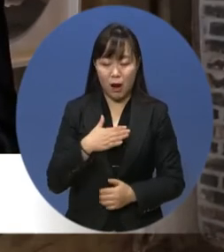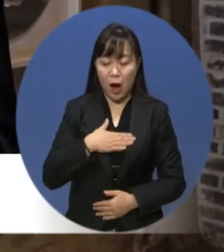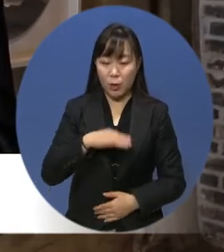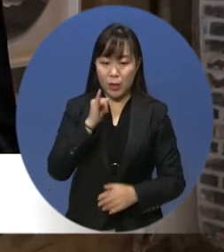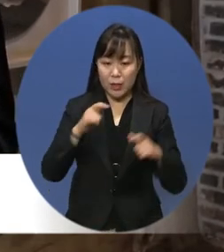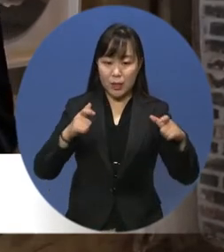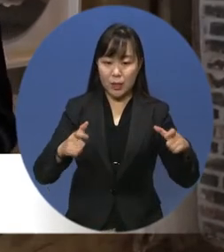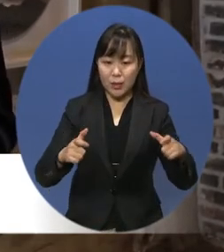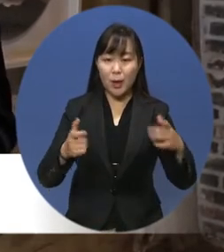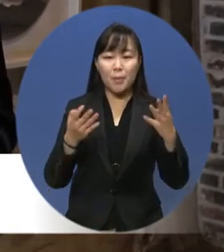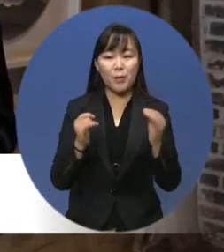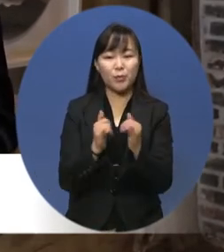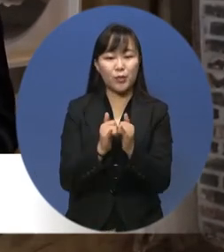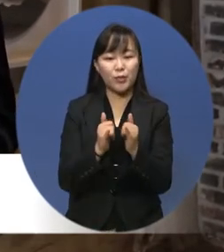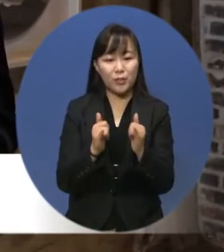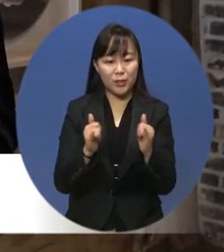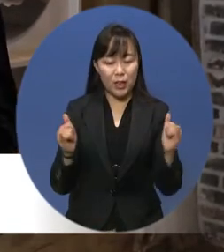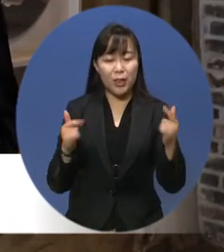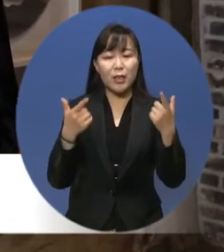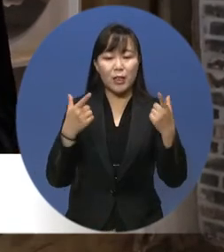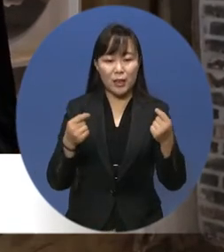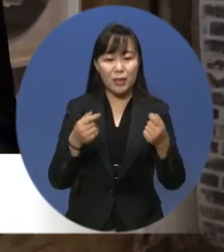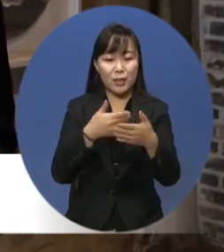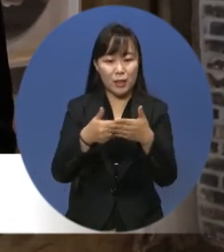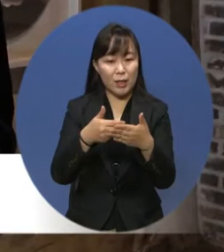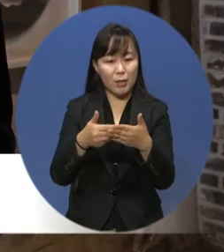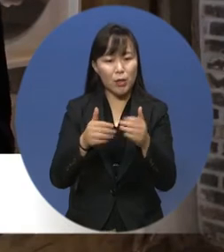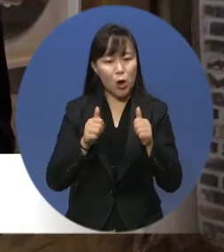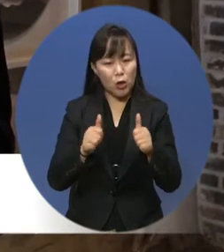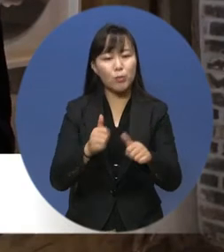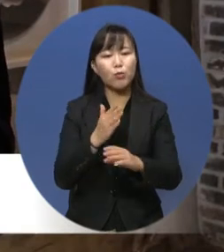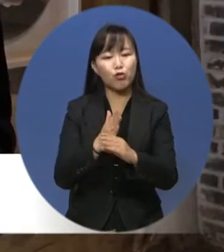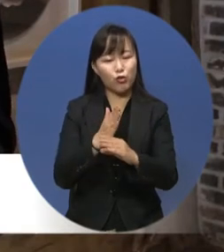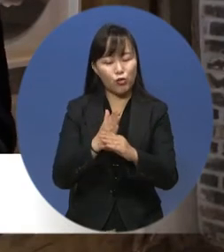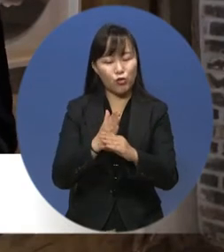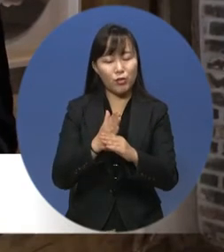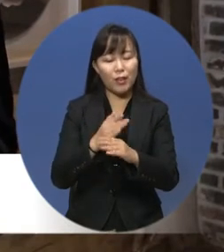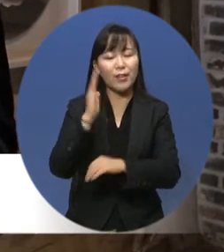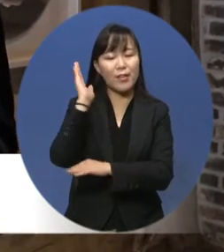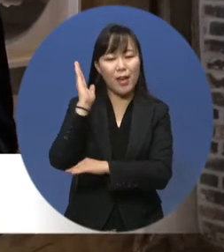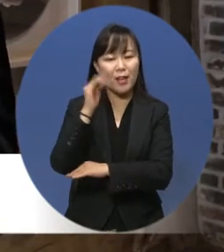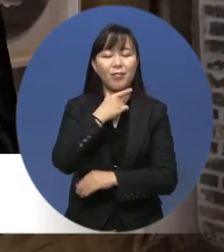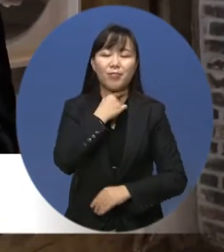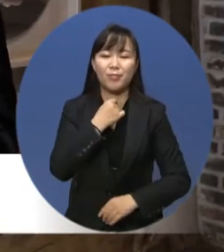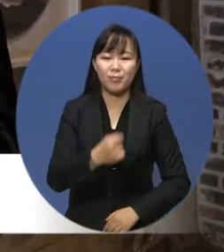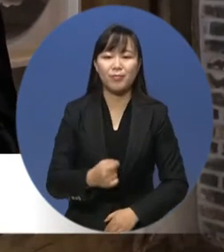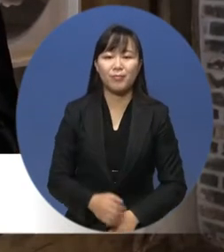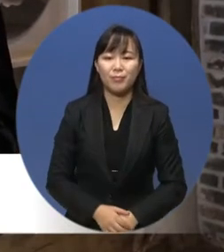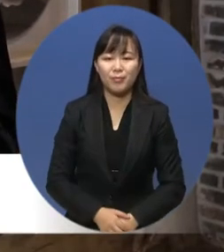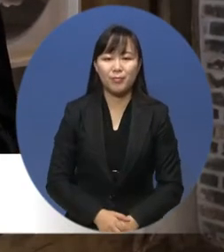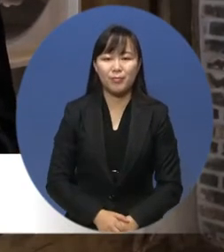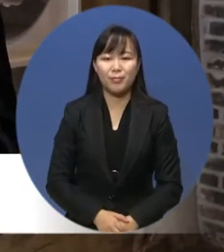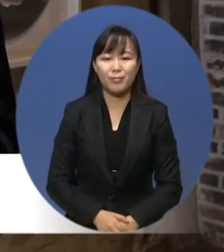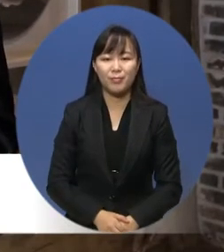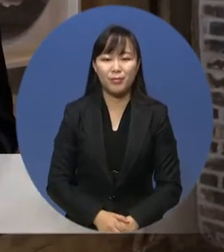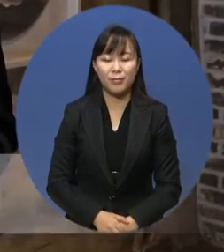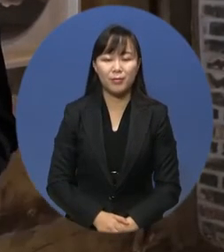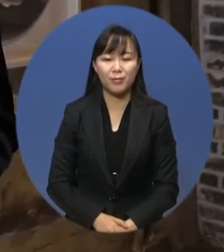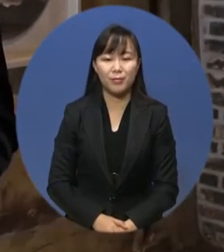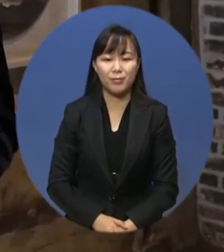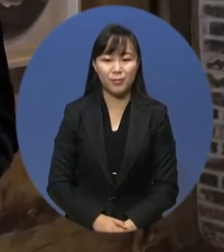있는 지역의 어떤 많은 분들에게도 이런 작업을 열심히 하고 있다라고 또 이렇게 얘기도 하고 그러고